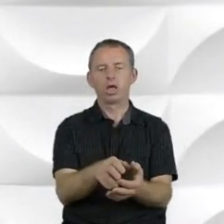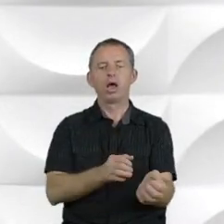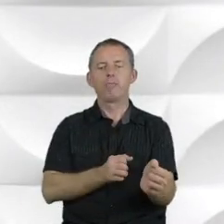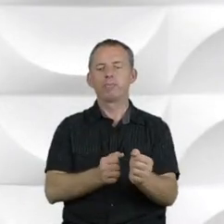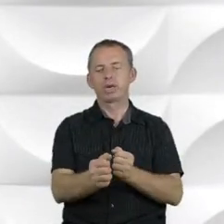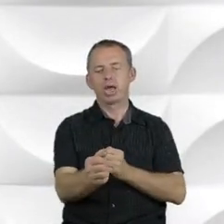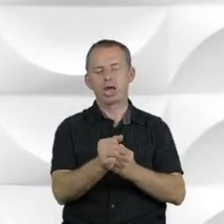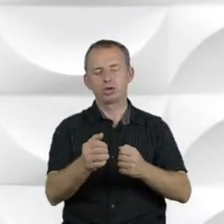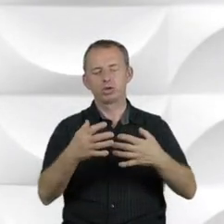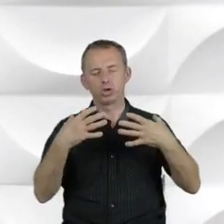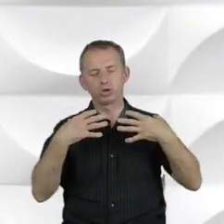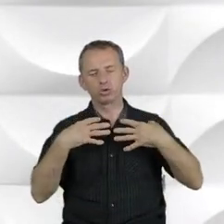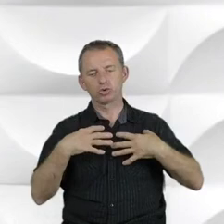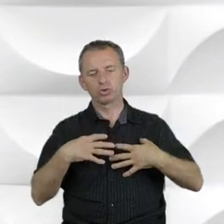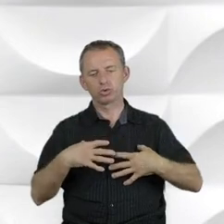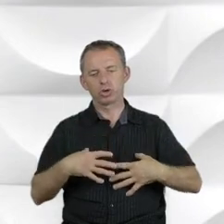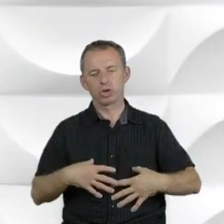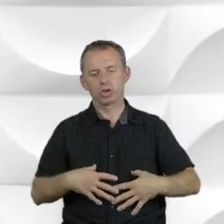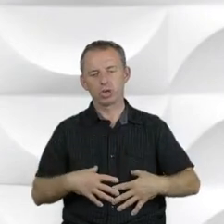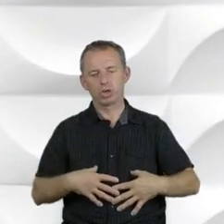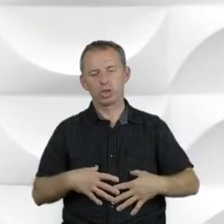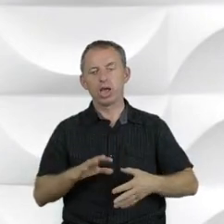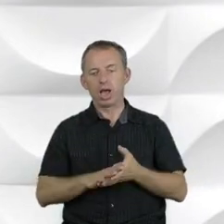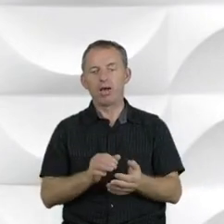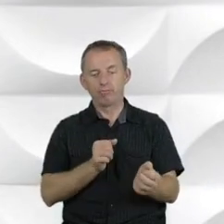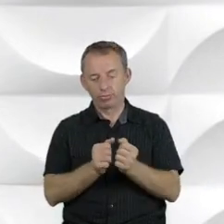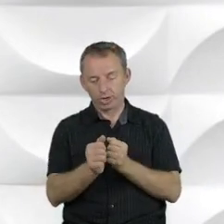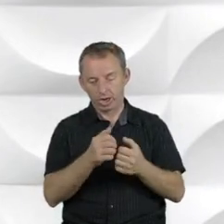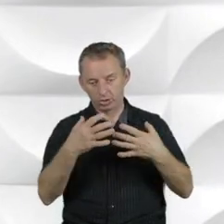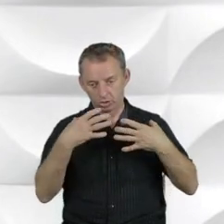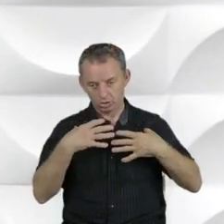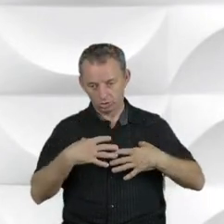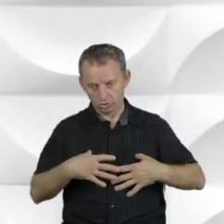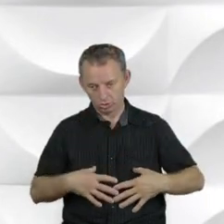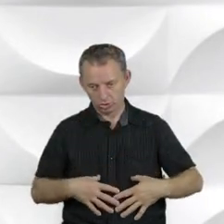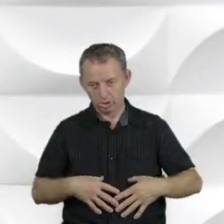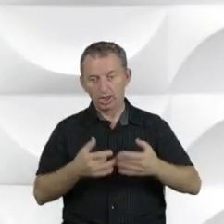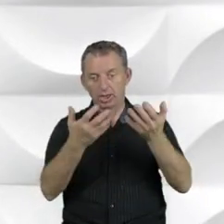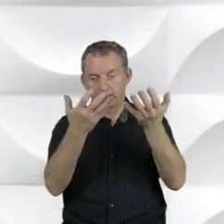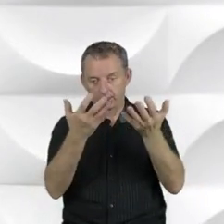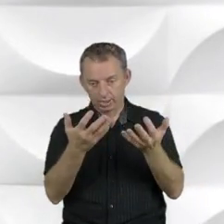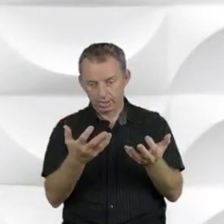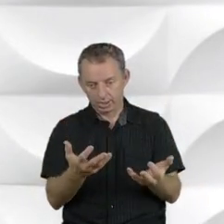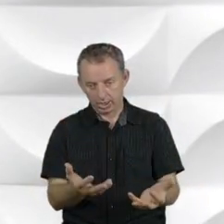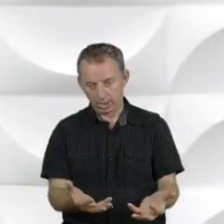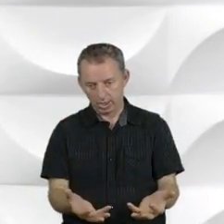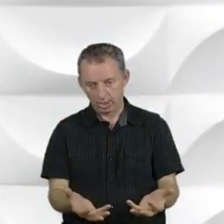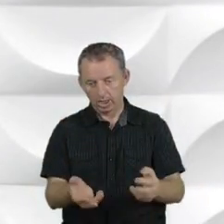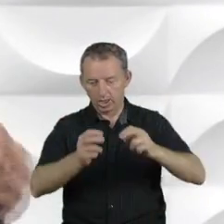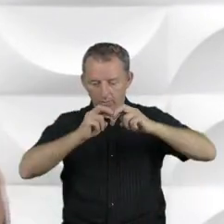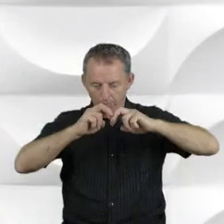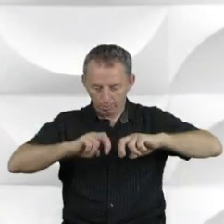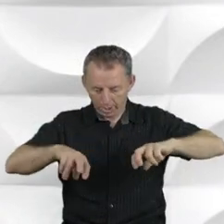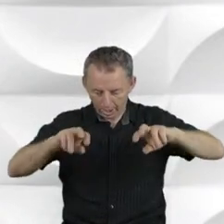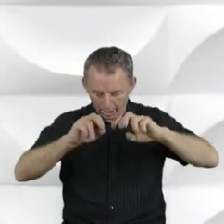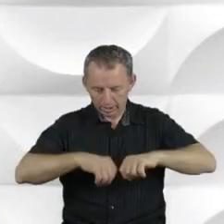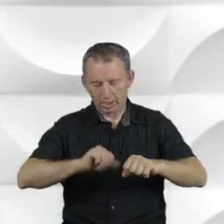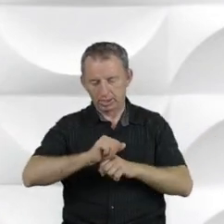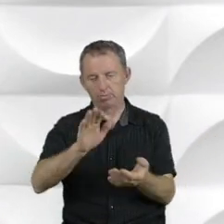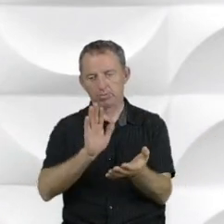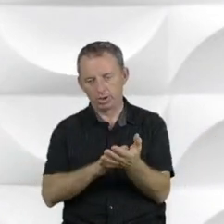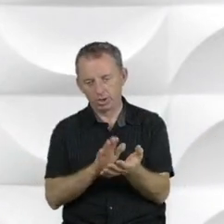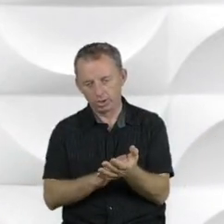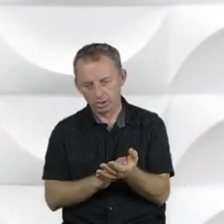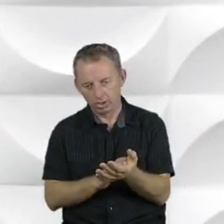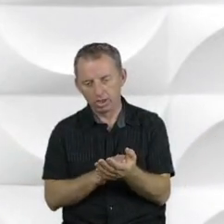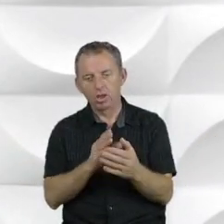szat. A w praniu szat, jeżeli ktoś chce i bada, jest biblistą,